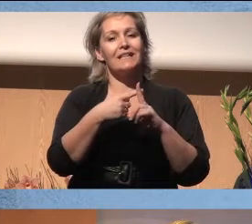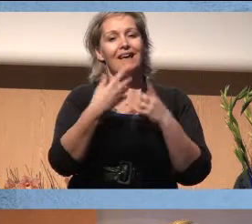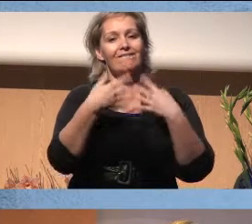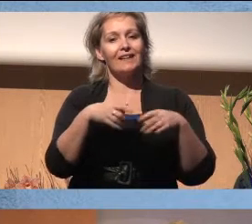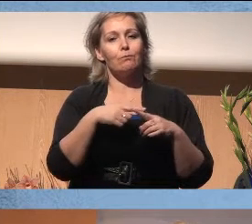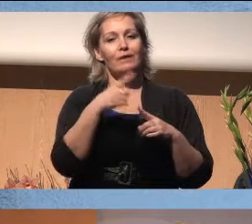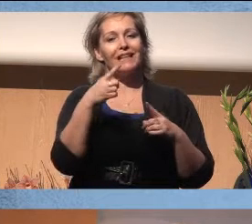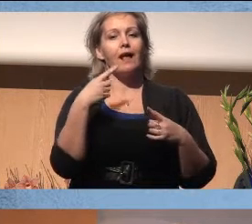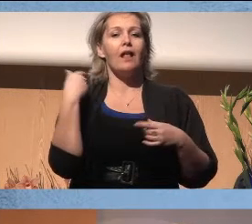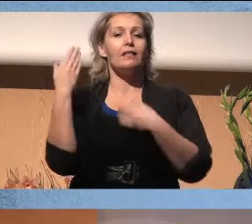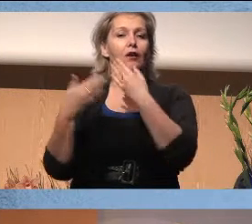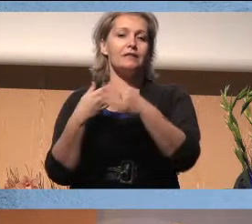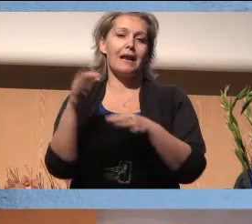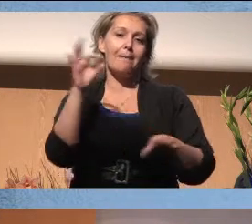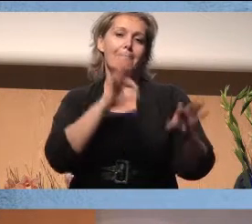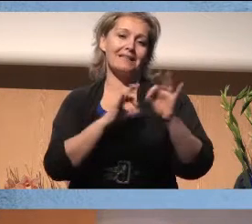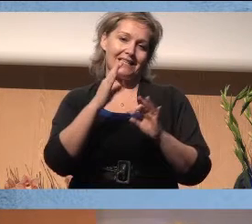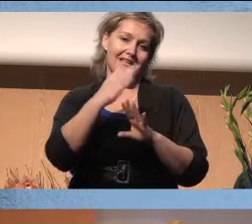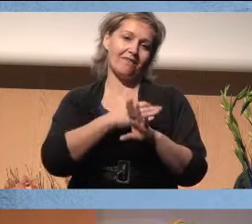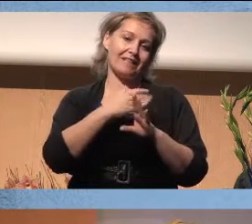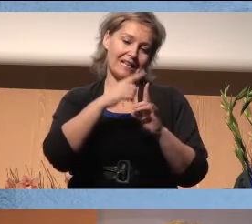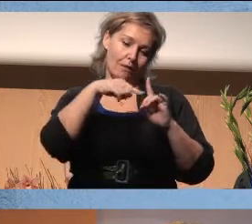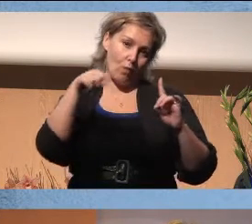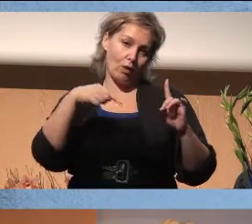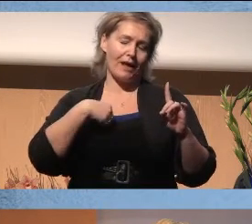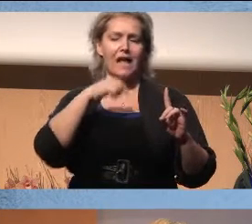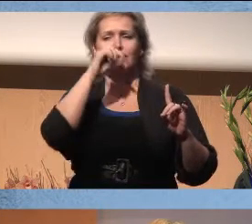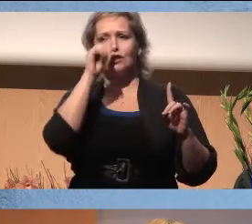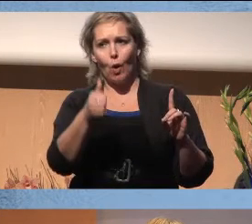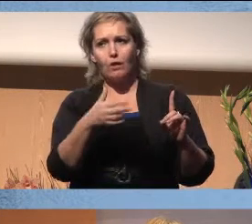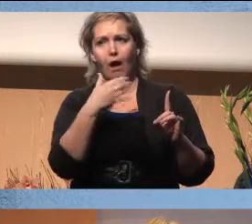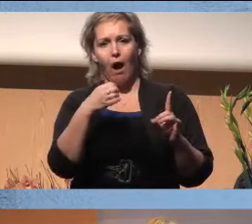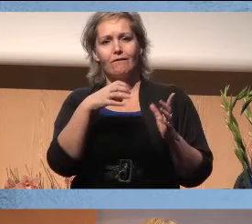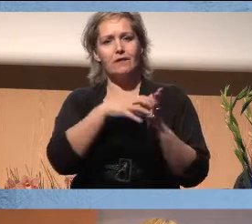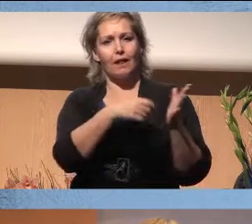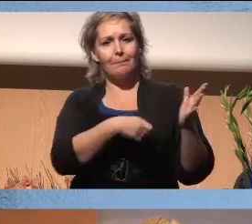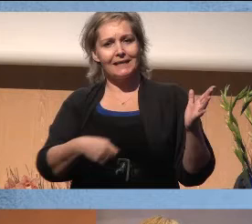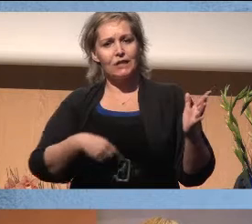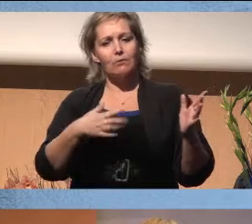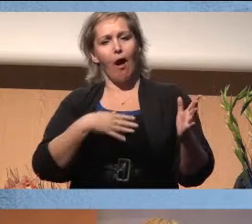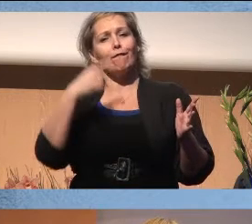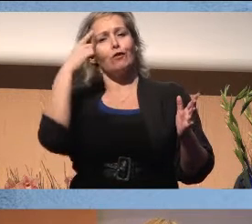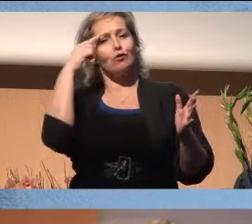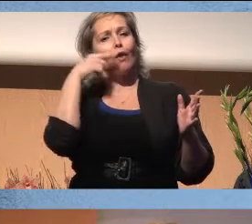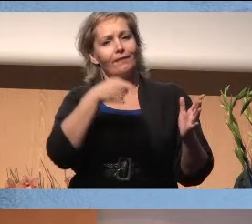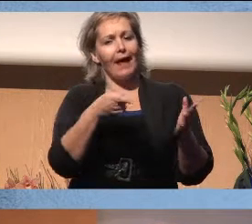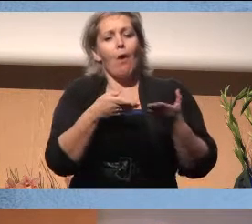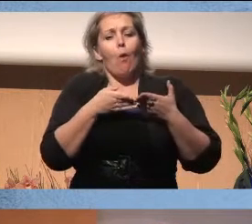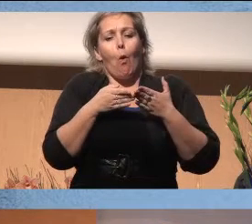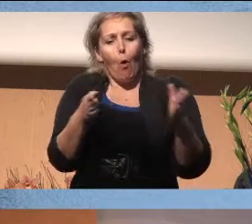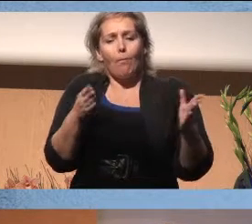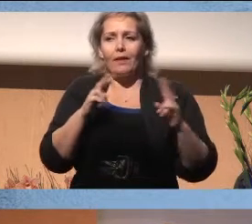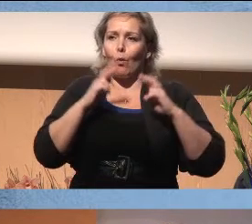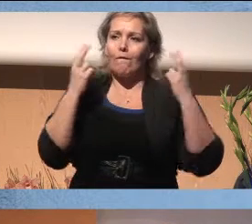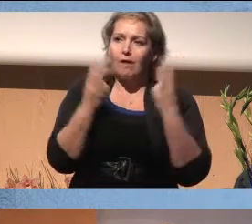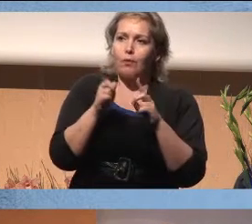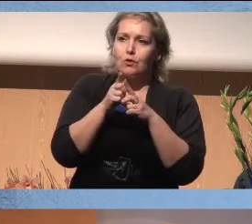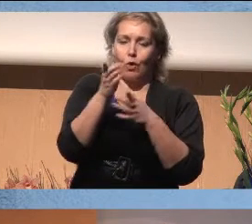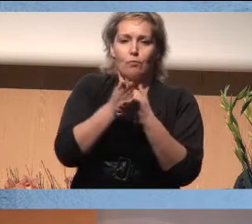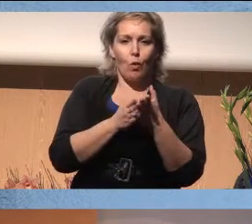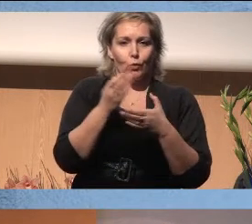på de tradisjonelle medisinske kvalitetsmålene. Og jeg er stolt av en statsminister som har forstått dette og åpnet denne konferansen på den